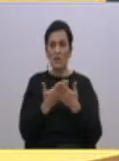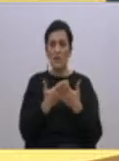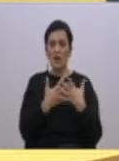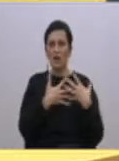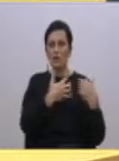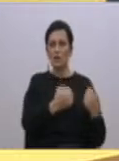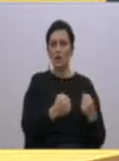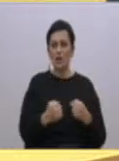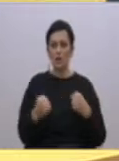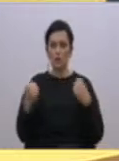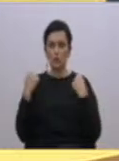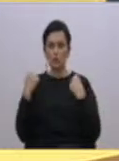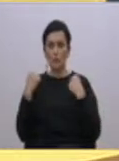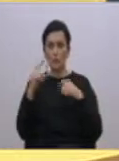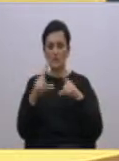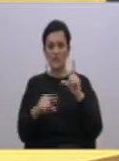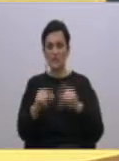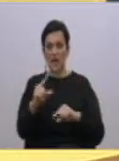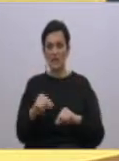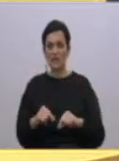ჯანდაცვა, სპორტი, სტატისტიკა,